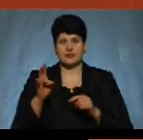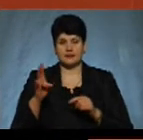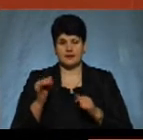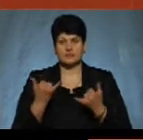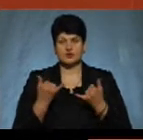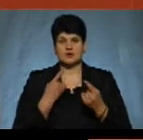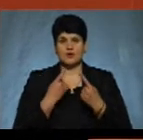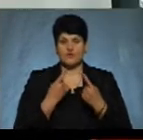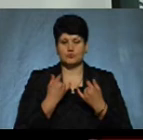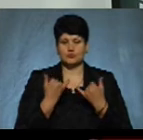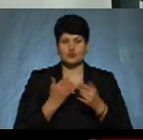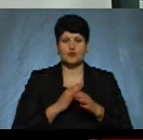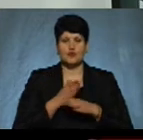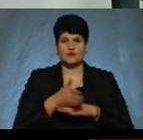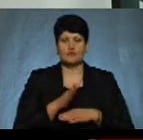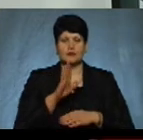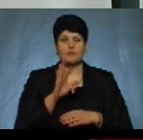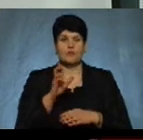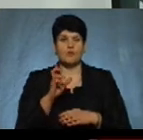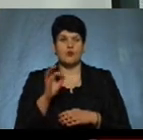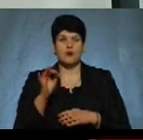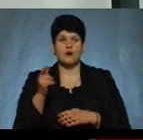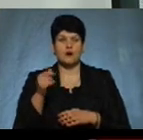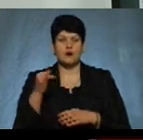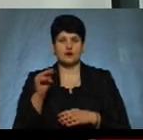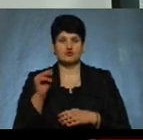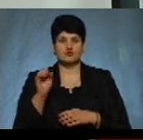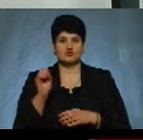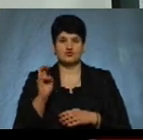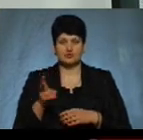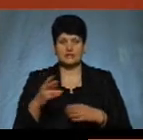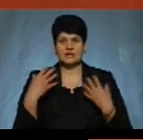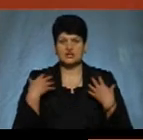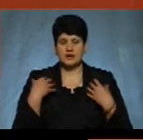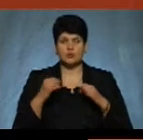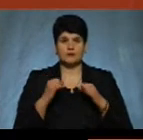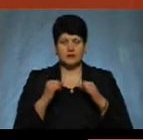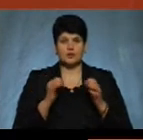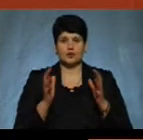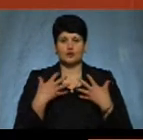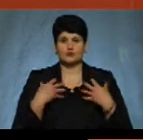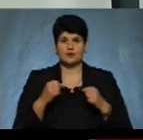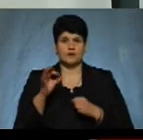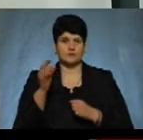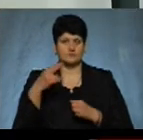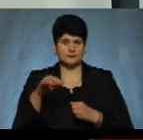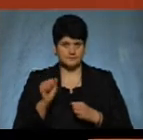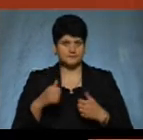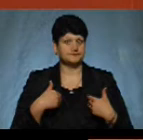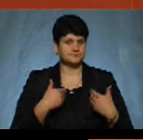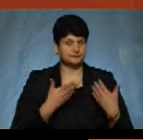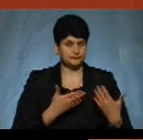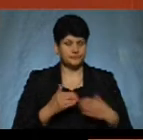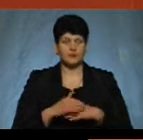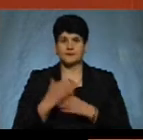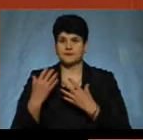нашим гостем. А це Володимир Богайчук, начальник управління охорони здоров'я Тернопільської облдержадміністрації. Я вас вітаю. Доброго дня.